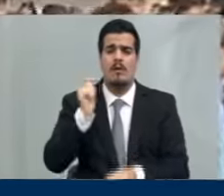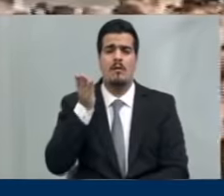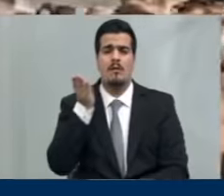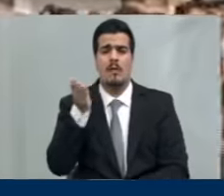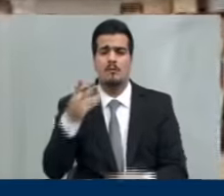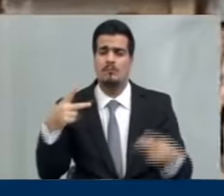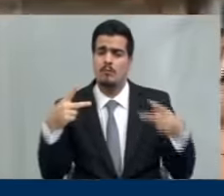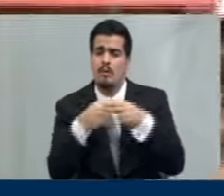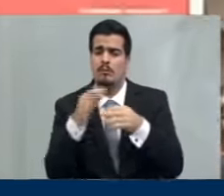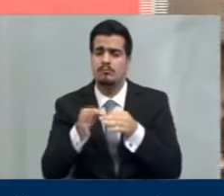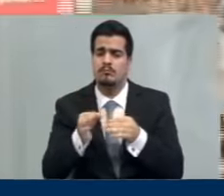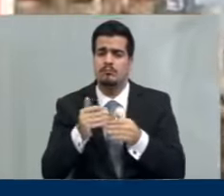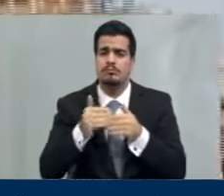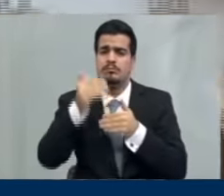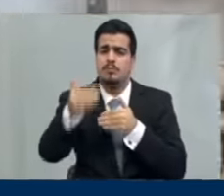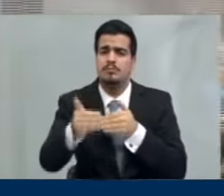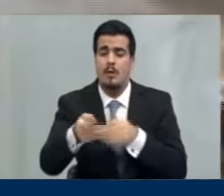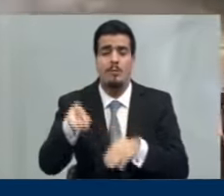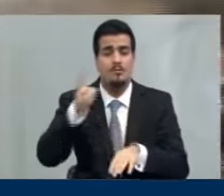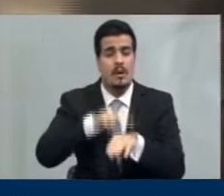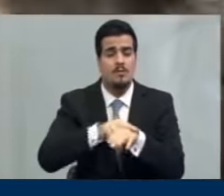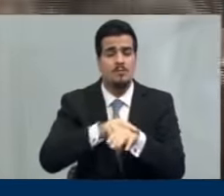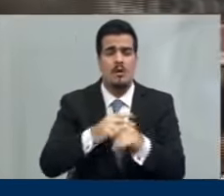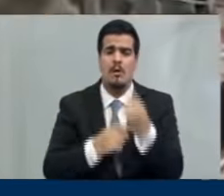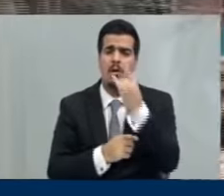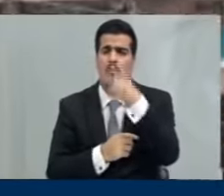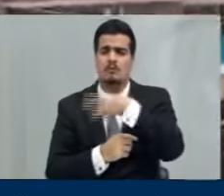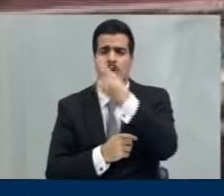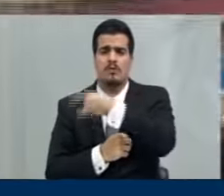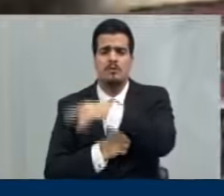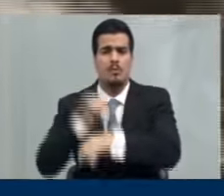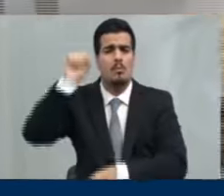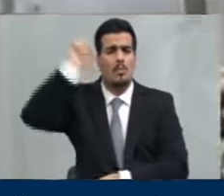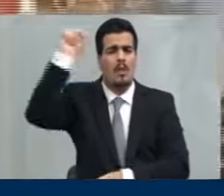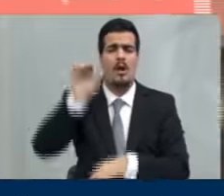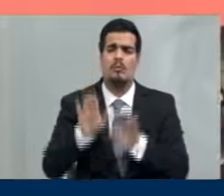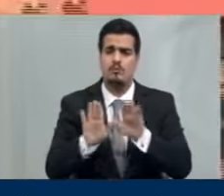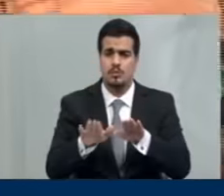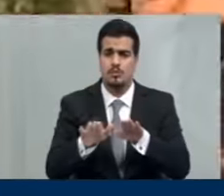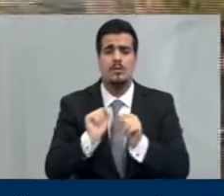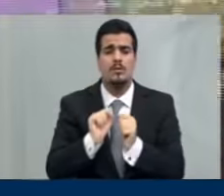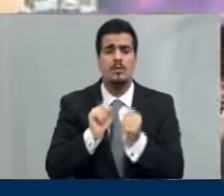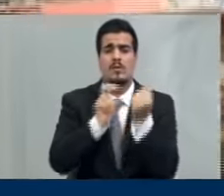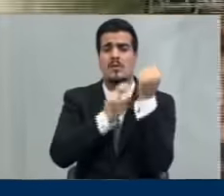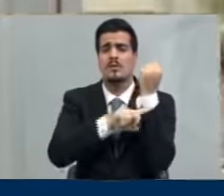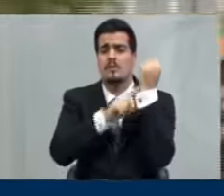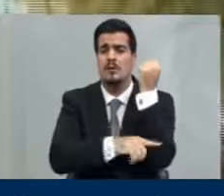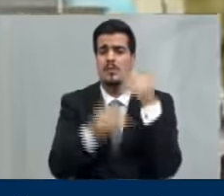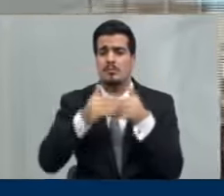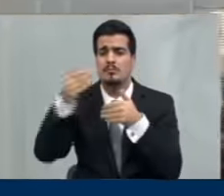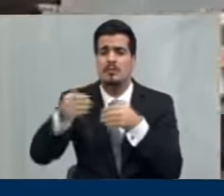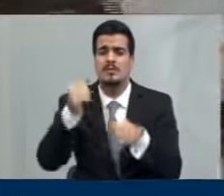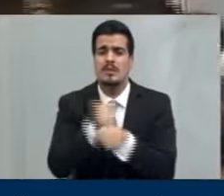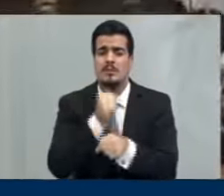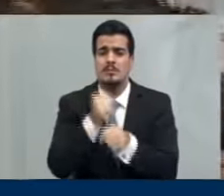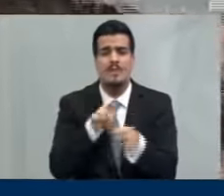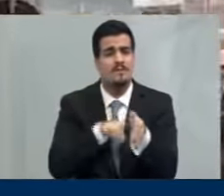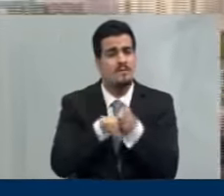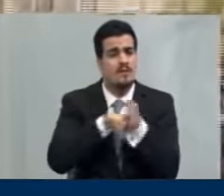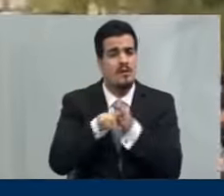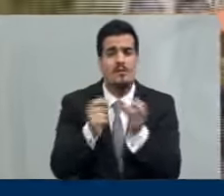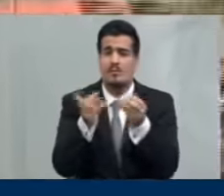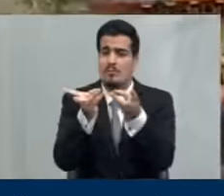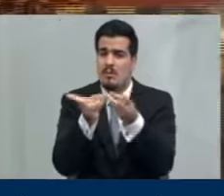الرواتب. وأكدت مصادر محلية أن العشرات من المتظاهرين في قضاء شمشمال وناحية التكية نددوا بالفساد